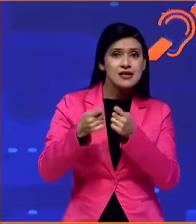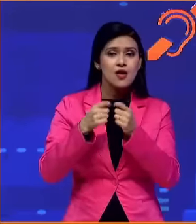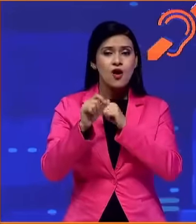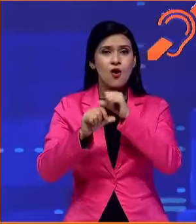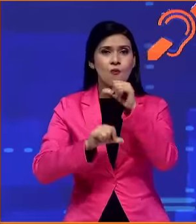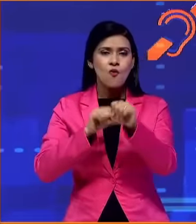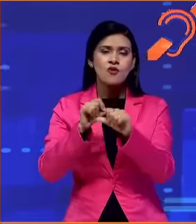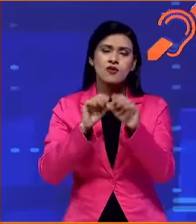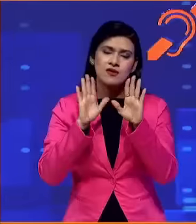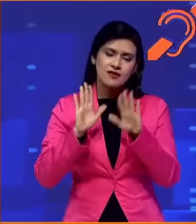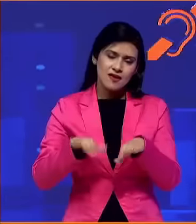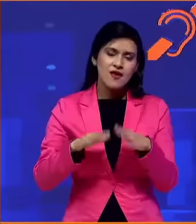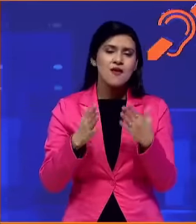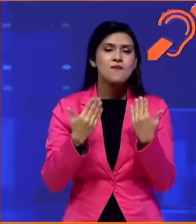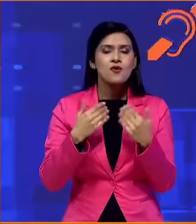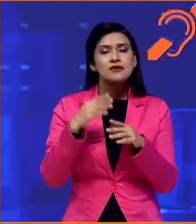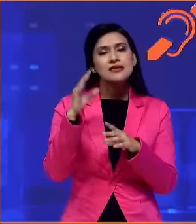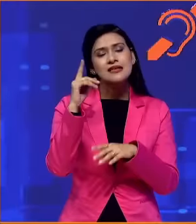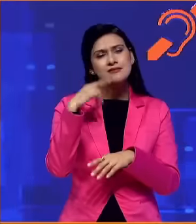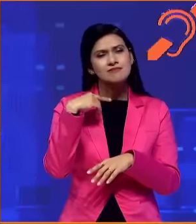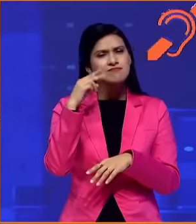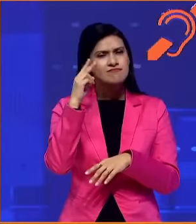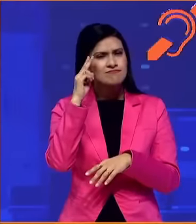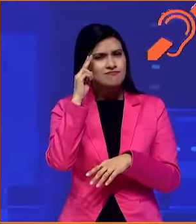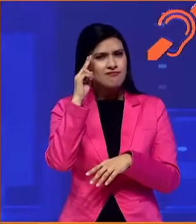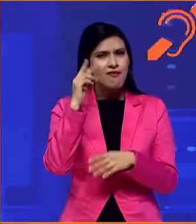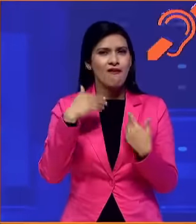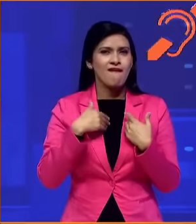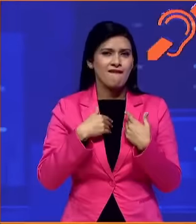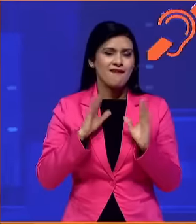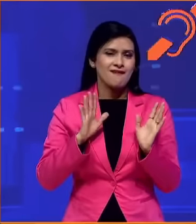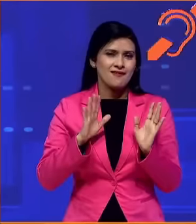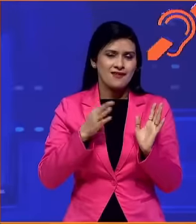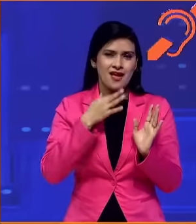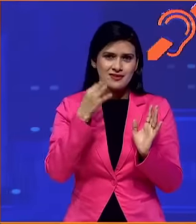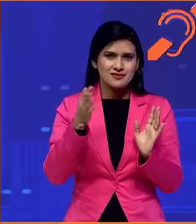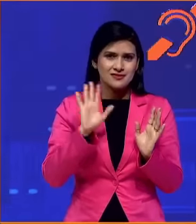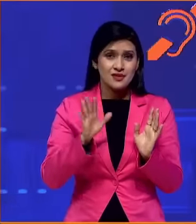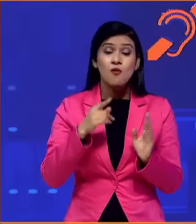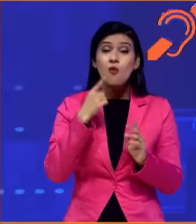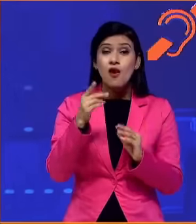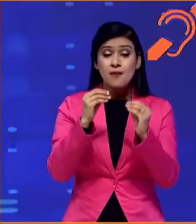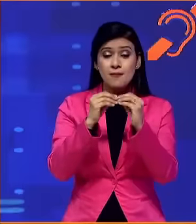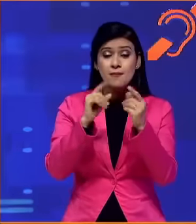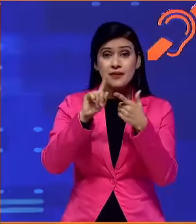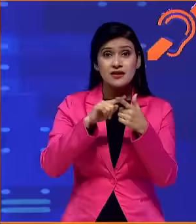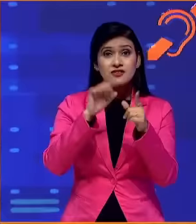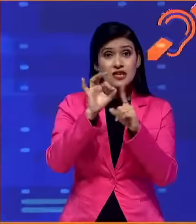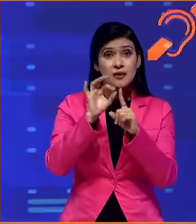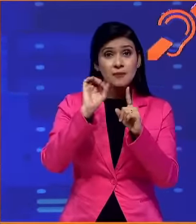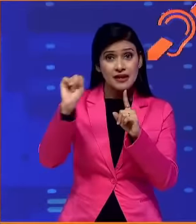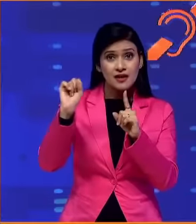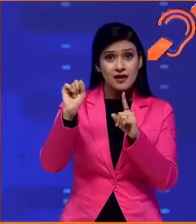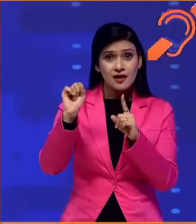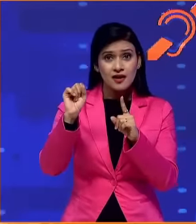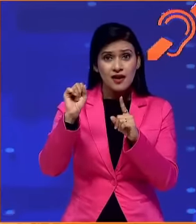इसलिएयदि इसमेंकोईसंदेहहै... जहाँकांग्रेससरकारहोतीहै,वहाँ इसेनियंत्रितनहींकियाजाताहै,औरजहाँ भाजपासरकारहोतीहै,वहाँइसेनियंत्रितकियाजाताहै?नहीं,हम